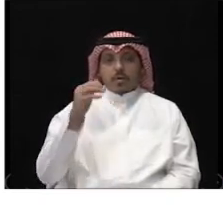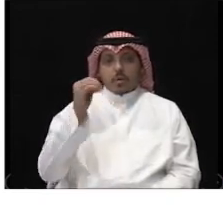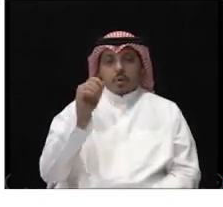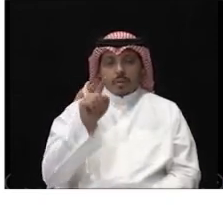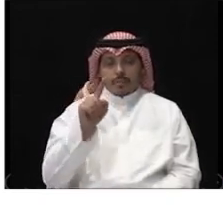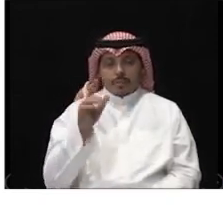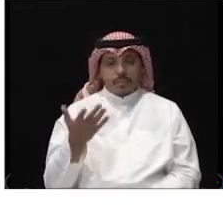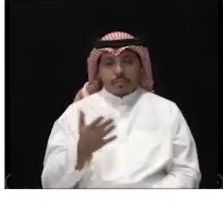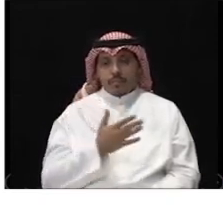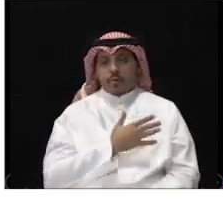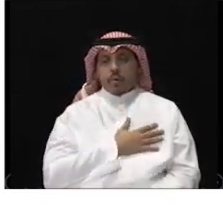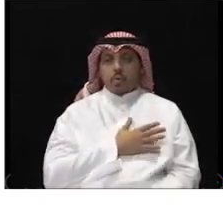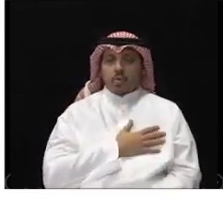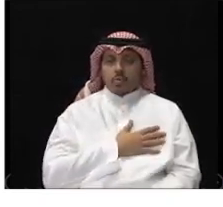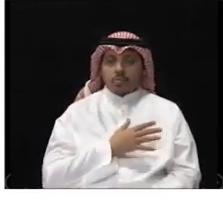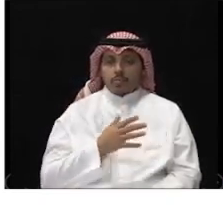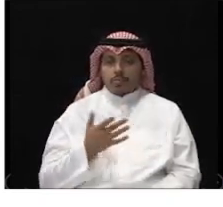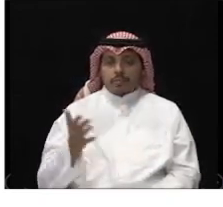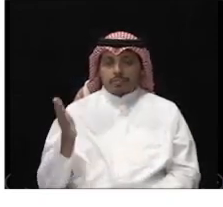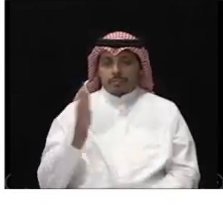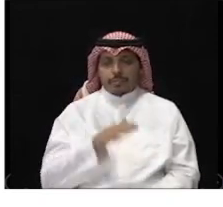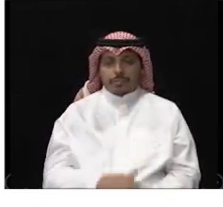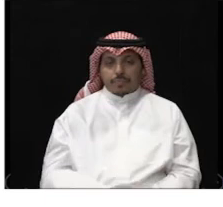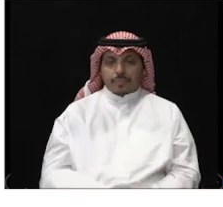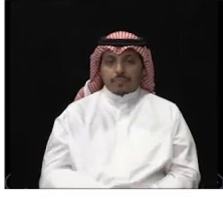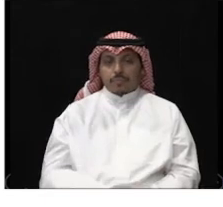ممتاز، يحب، أحسنتم،